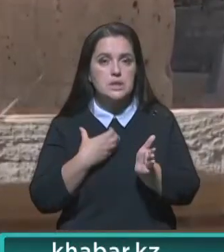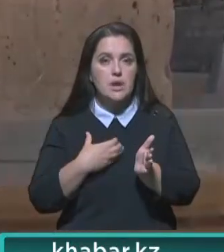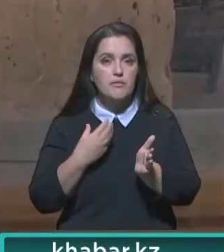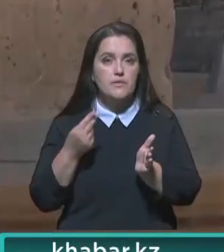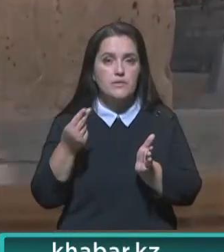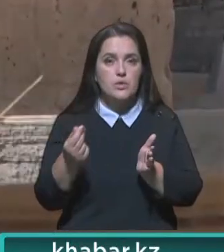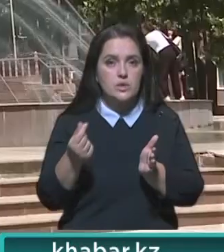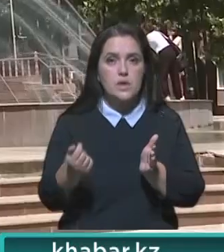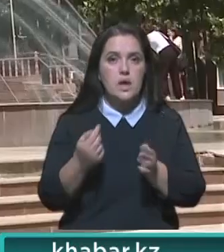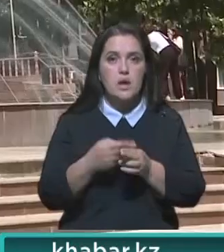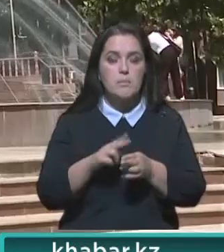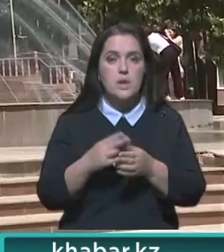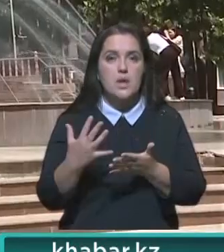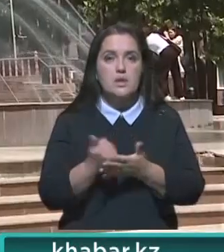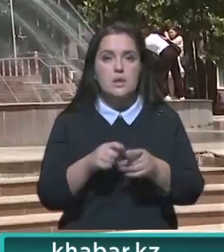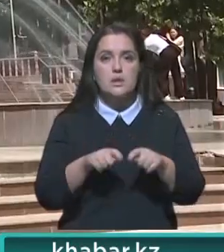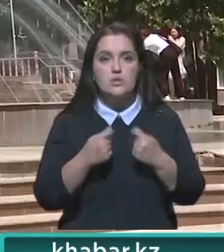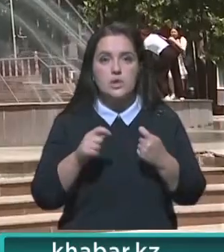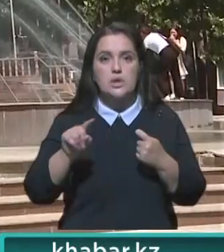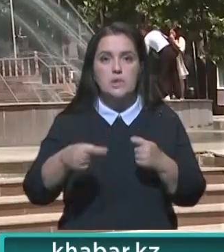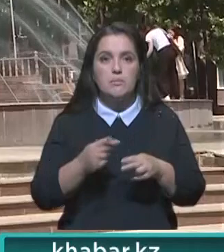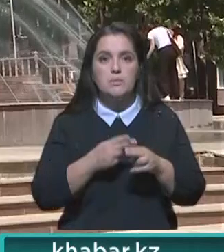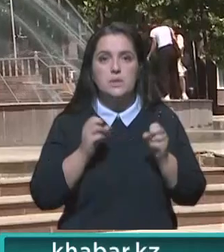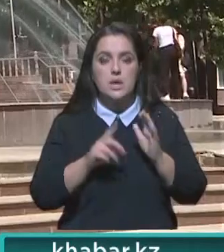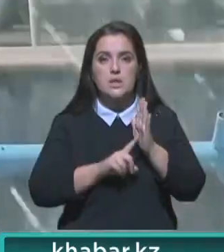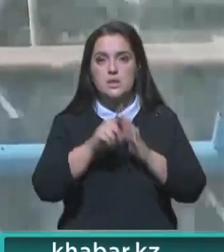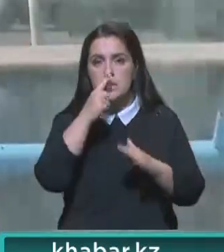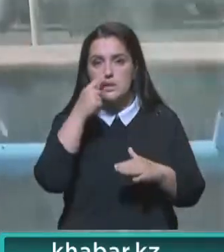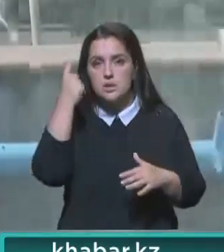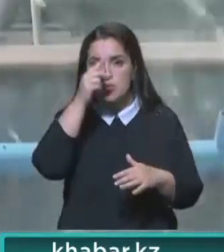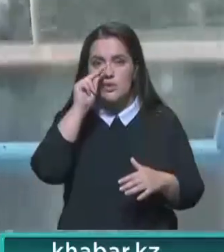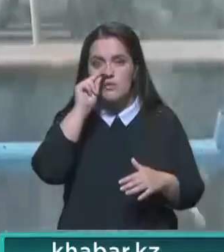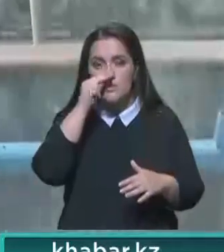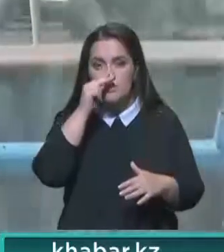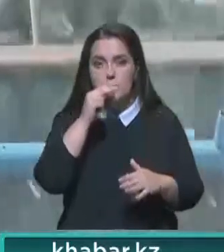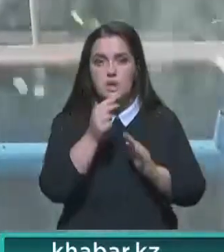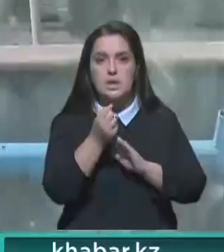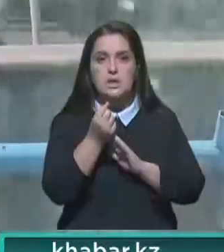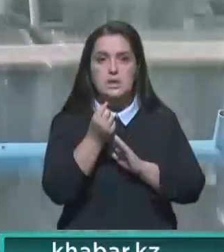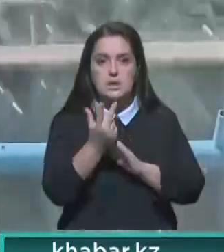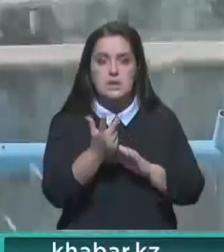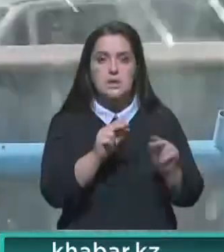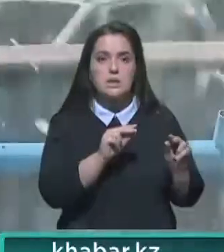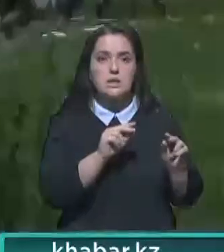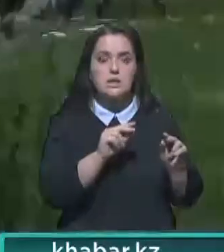пенсионные и страховые взносы. Нашли инспекторы и нарушения требований безопасности. С начала года в Шымкенте